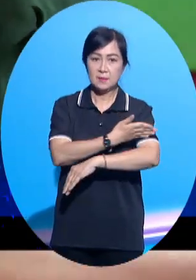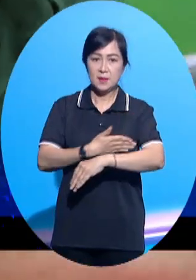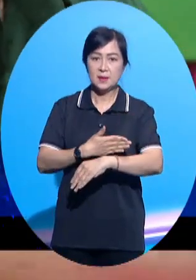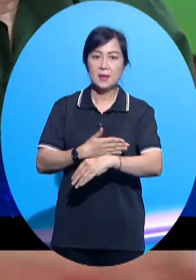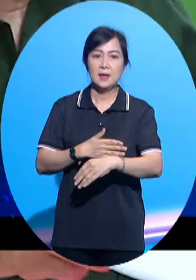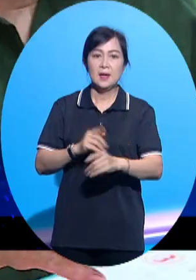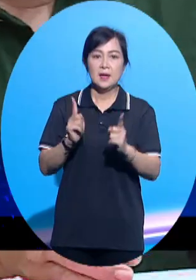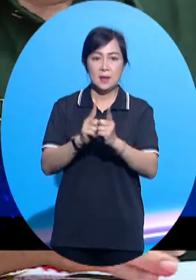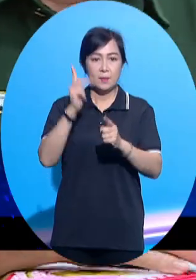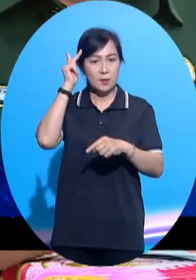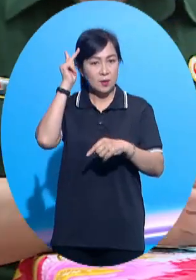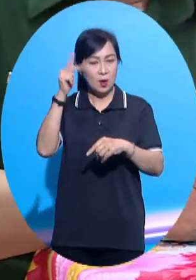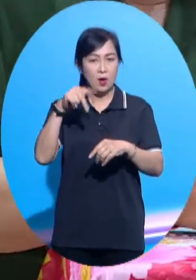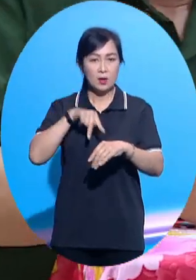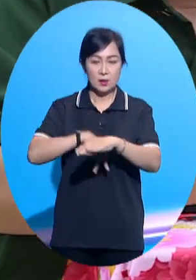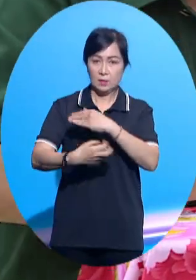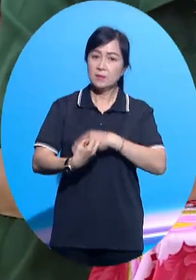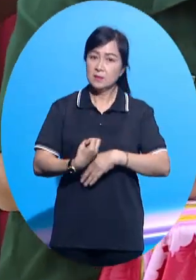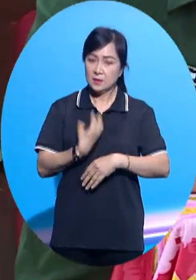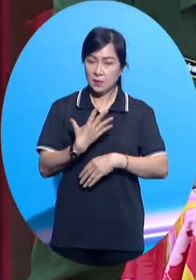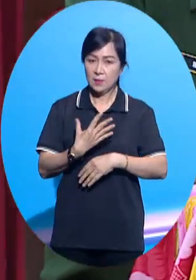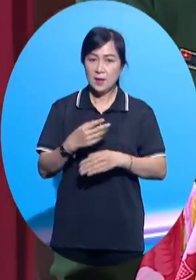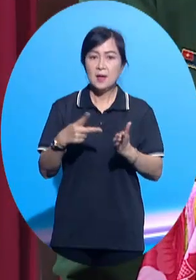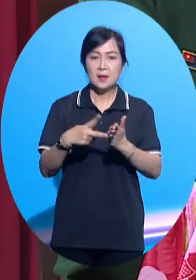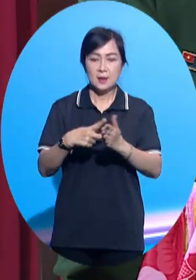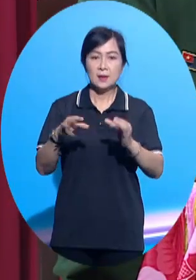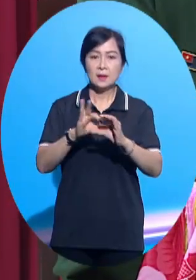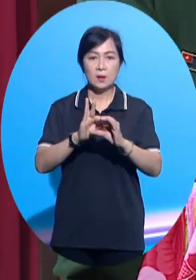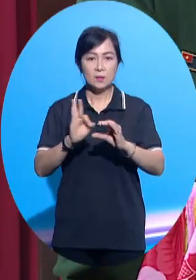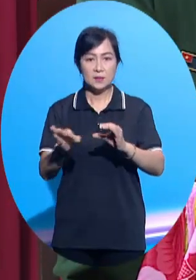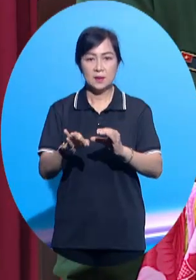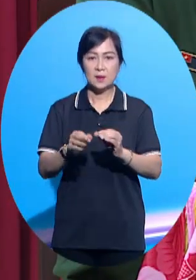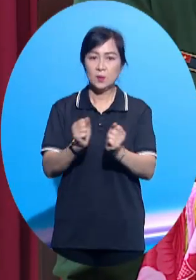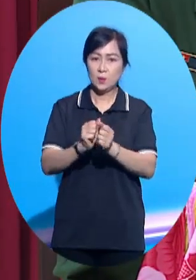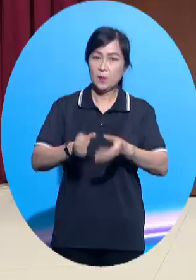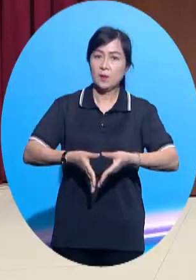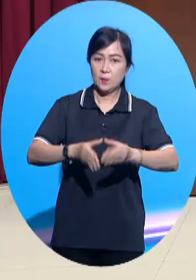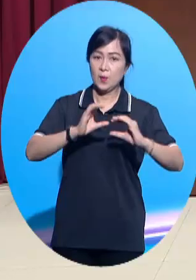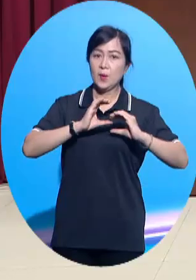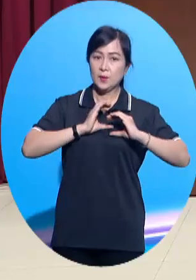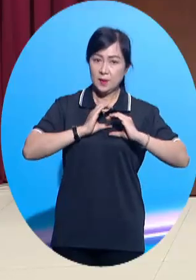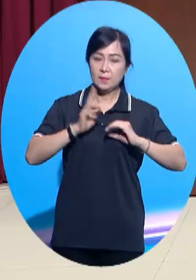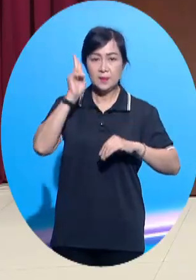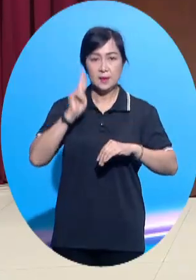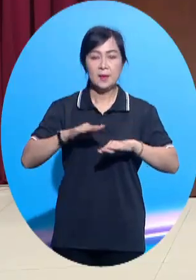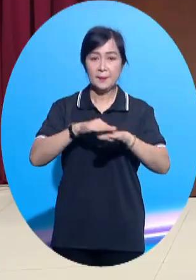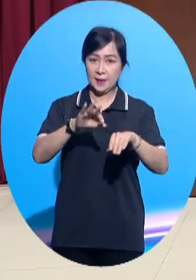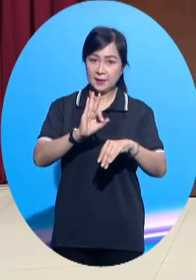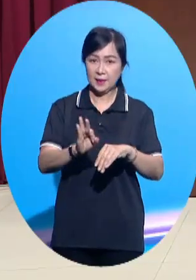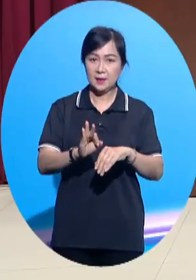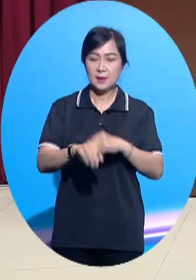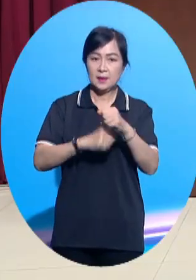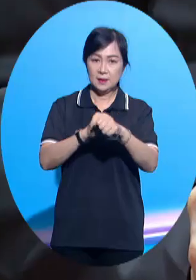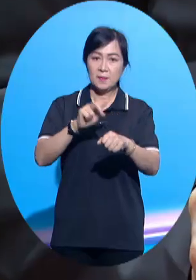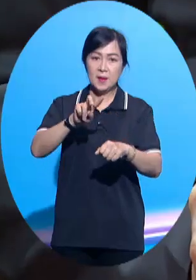binh, bệnh binh gặp nhiều khó khăn trong cuộc sống. Đây là lần thứ hai công ty Fujiwa đồng hành cùng với câu lạc bộ Trái tim người lính miền Tây trong